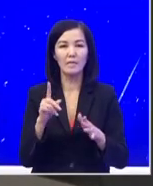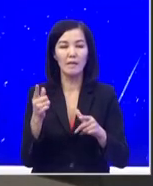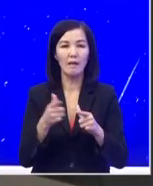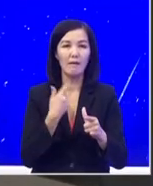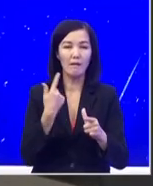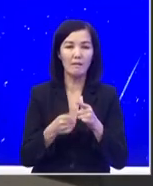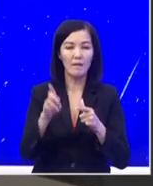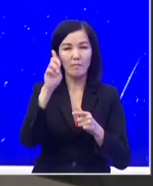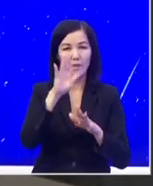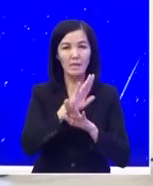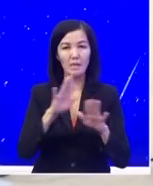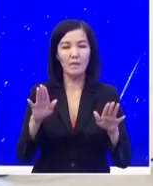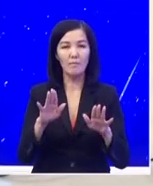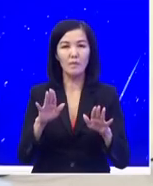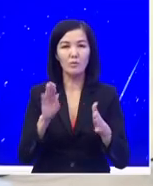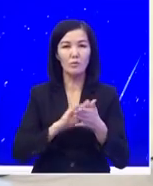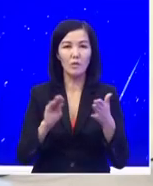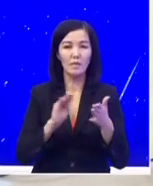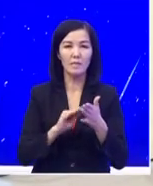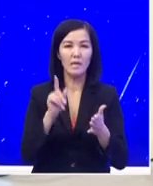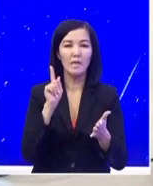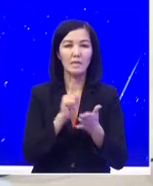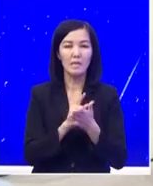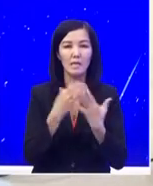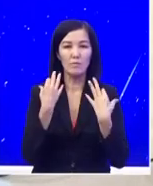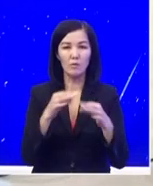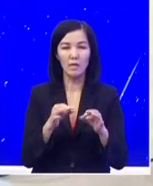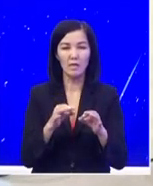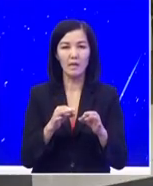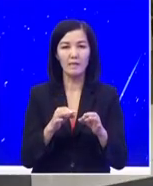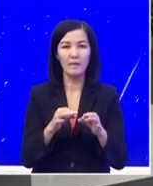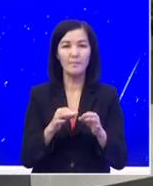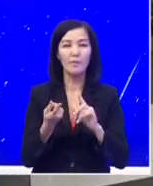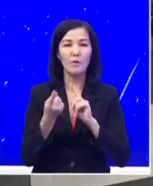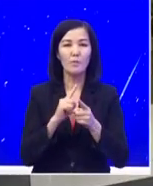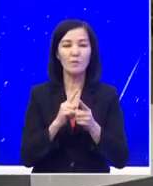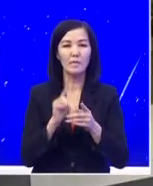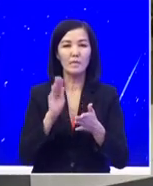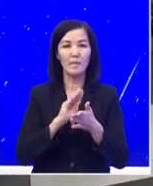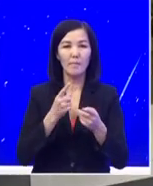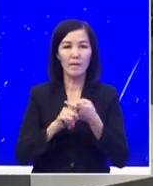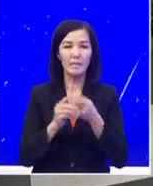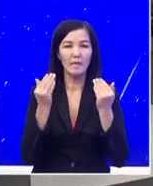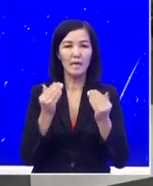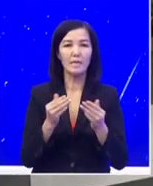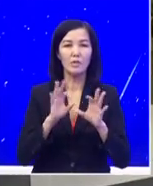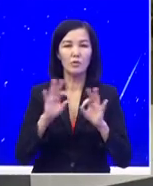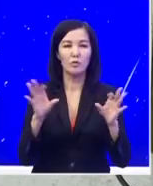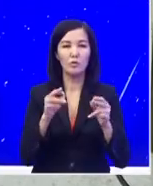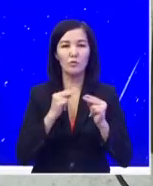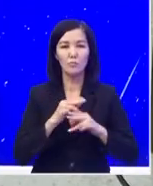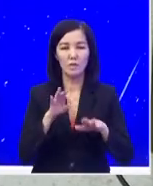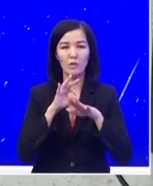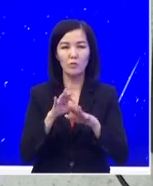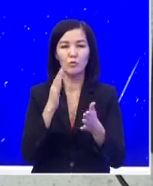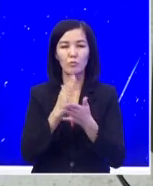емес бұқаралық ақпарат құралдары өкілдеріне кіріс салығынан босатылады. Аталған өзгерістерге байланысты қазір мамандар түсіндіру жұмыстарын